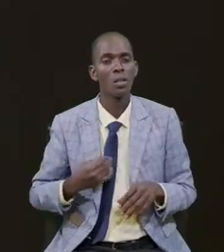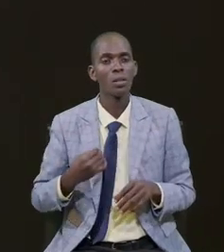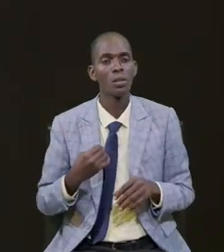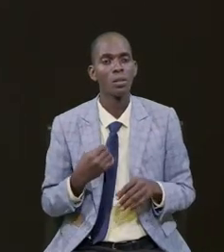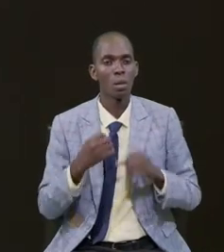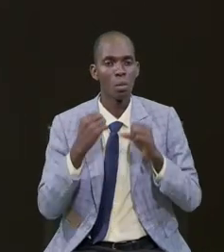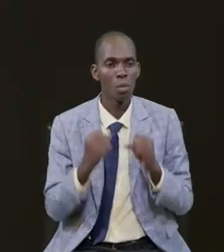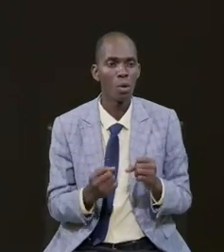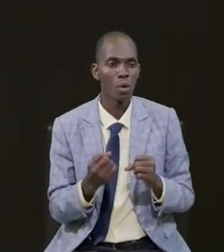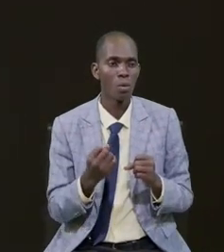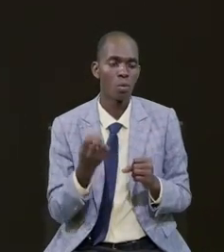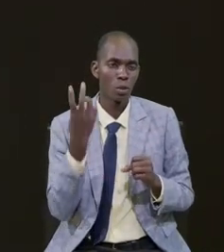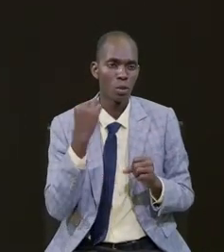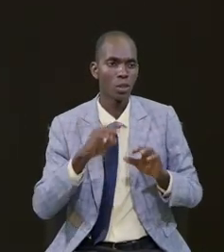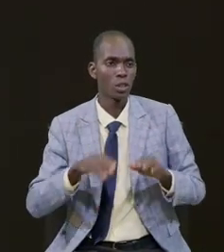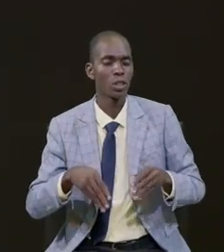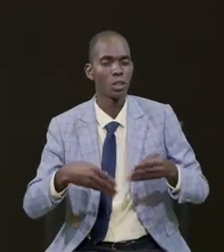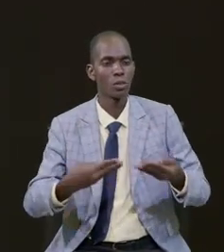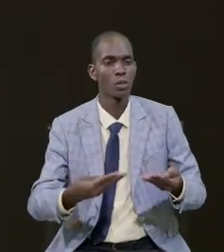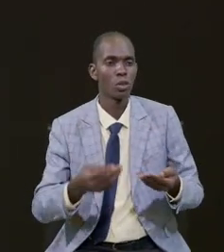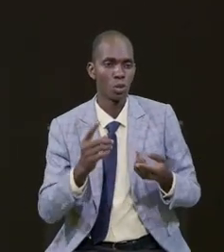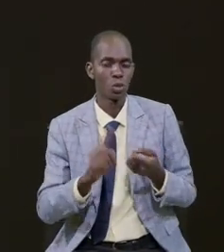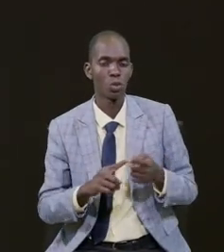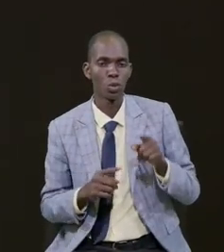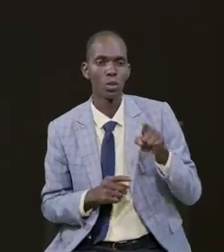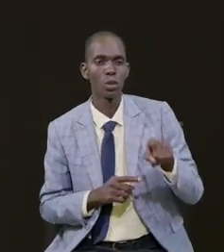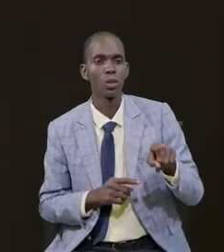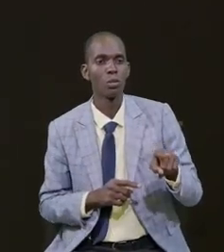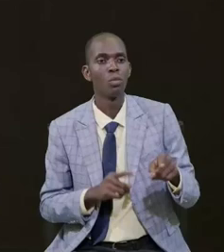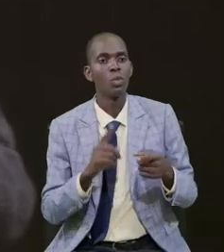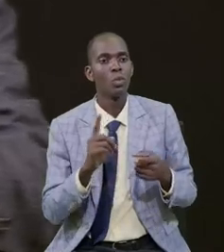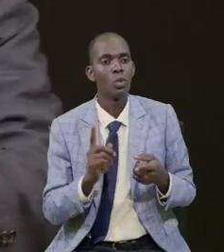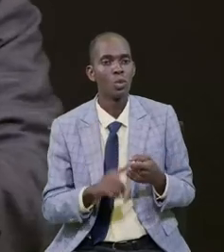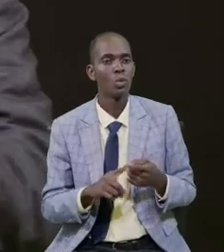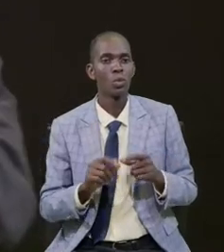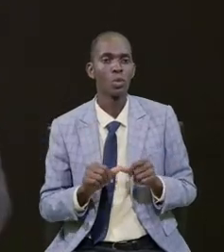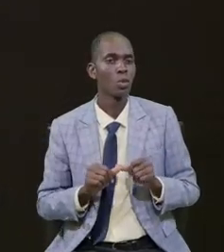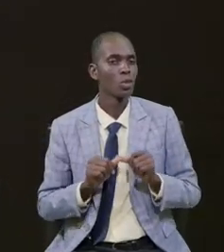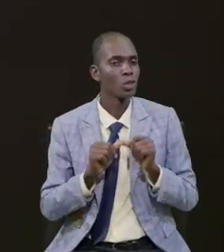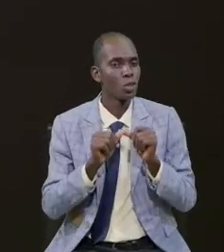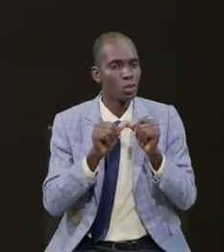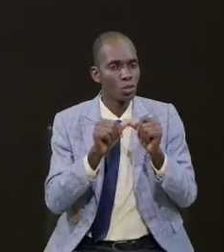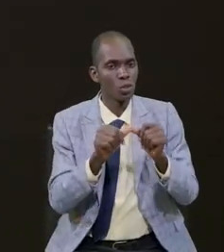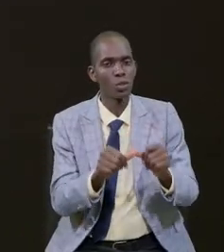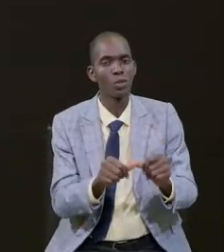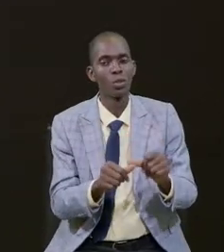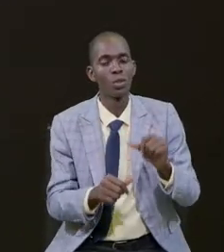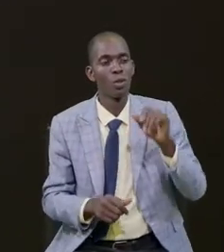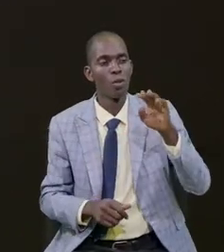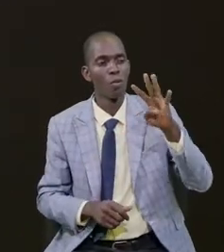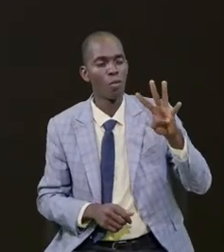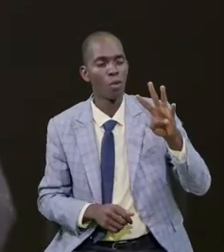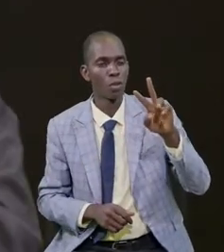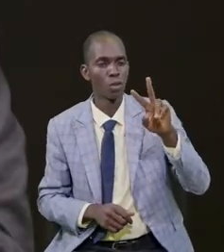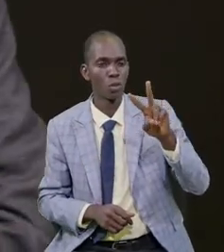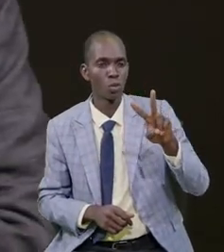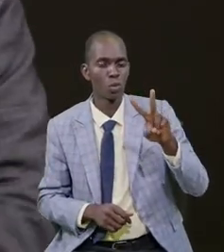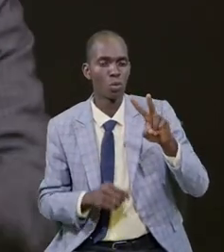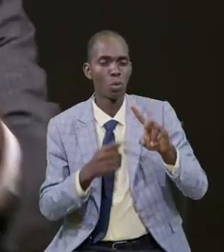Et il lui fut donné le pouvoir d'agir